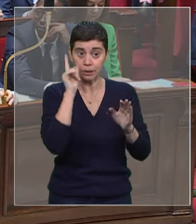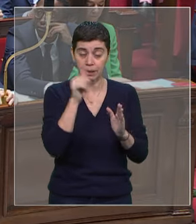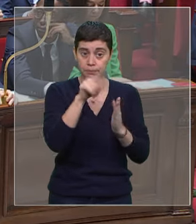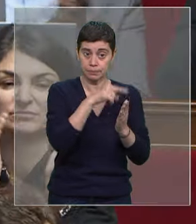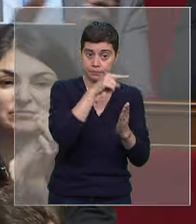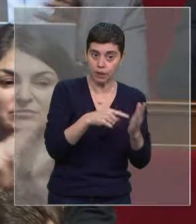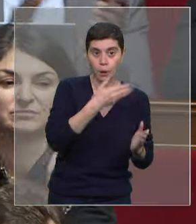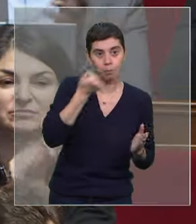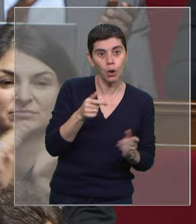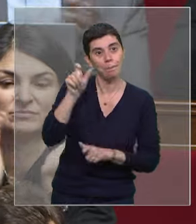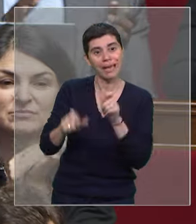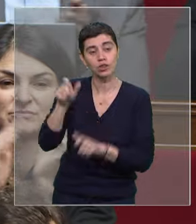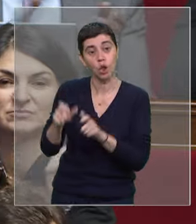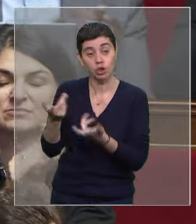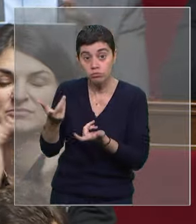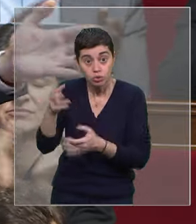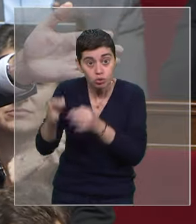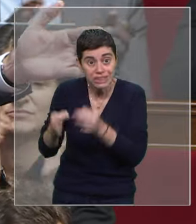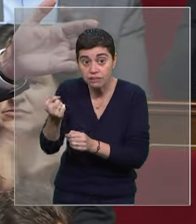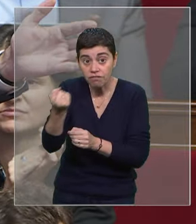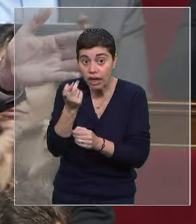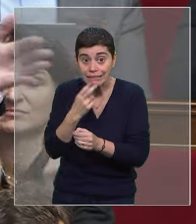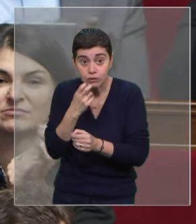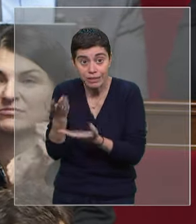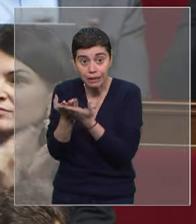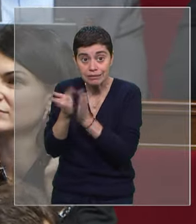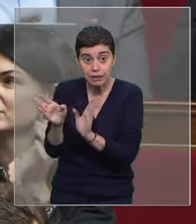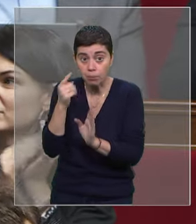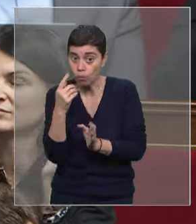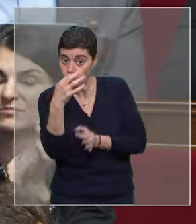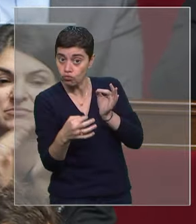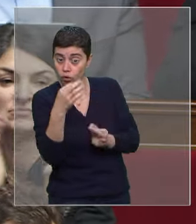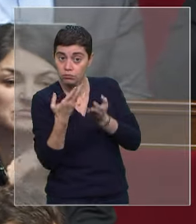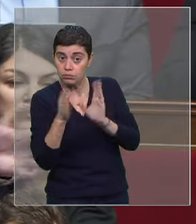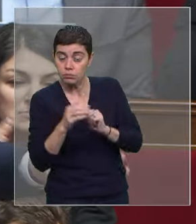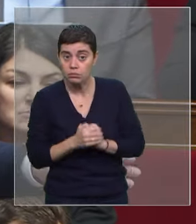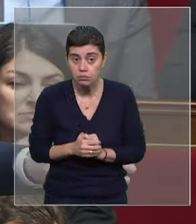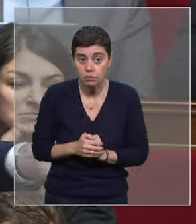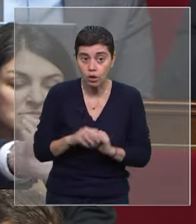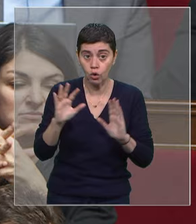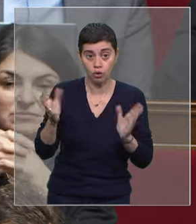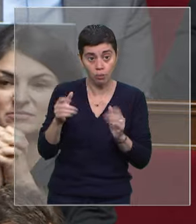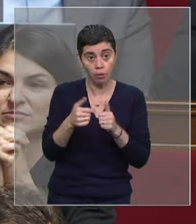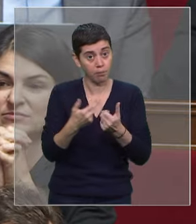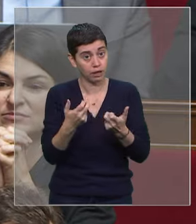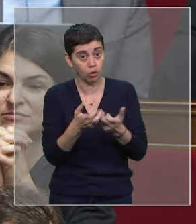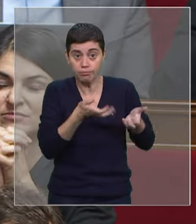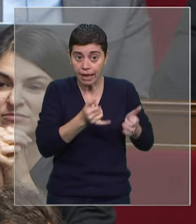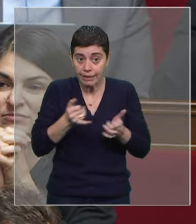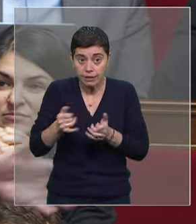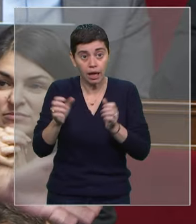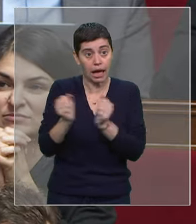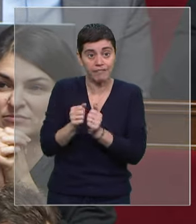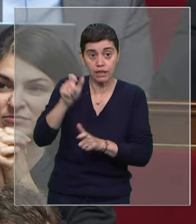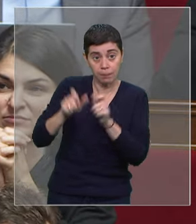un jury populaire, car qui de mieux que le peuple pour juger celles et ceux qu'il représente, l'alignement des règles de nomination du parquet sur celles du siège ou encore le